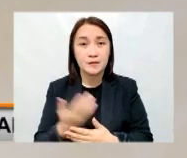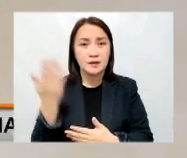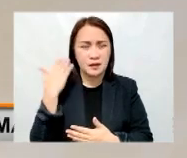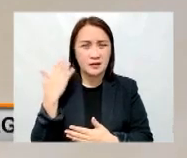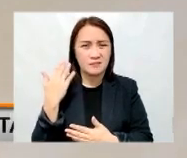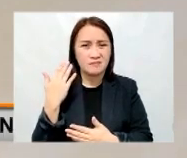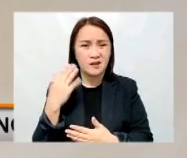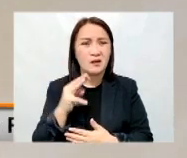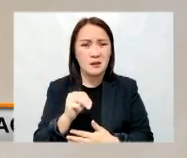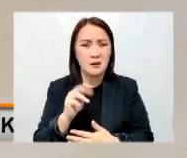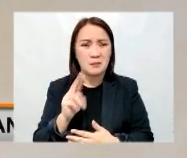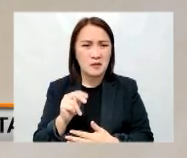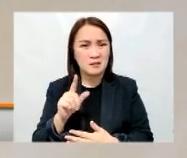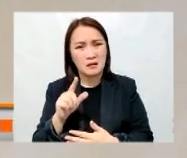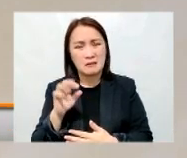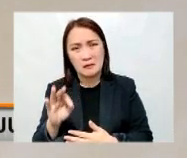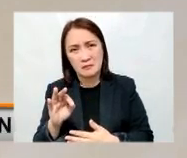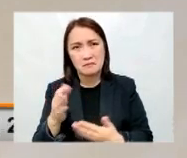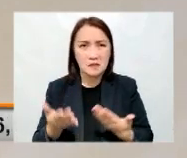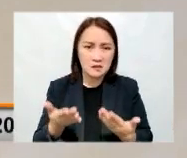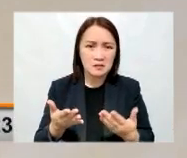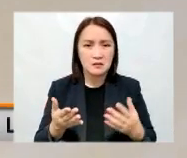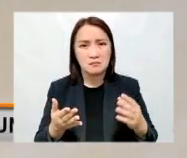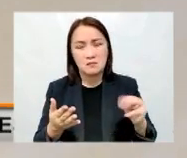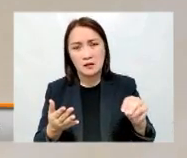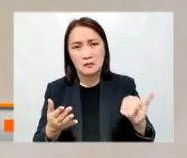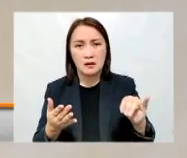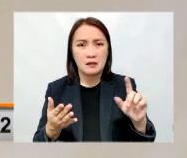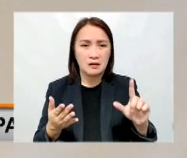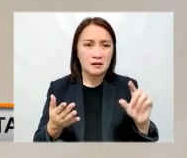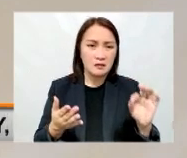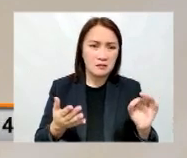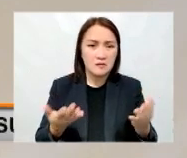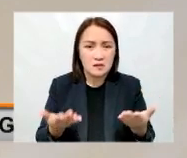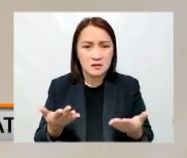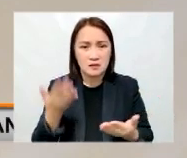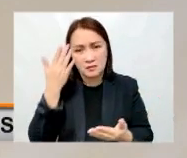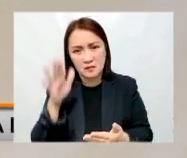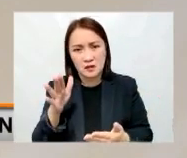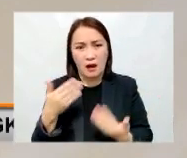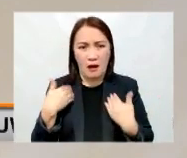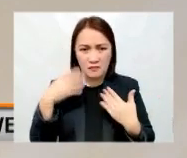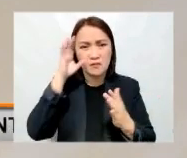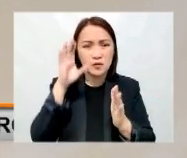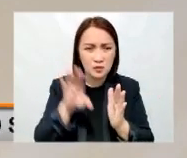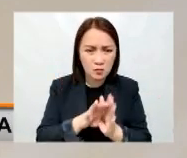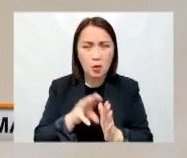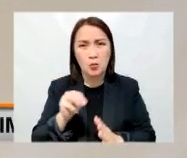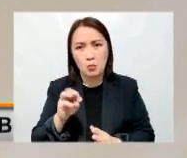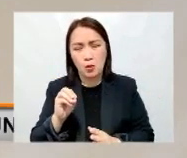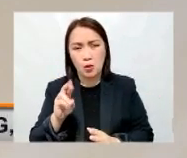maintindihan, MNLF kung minsan litrato ni Murad ang Dalan, minsan litrato ni Chairman